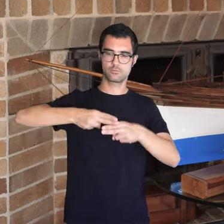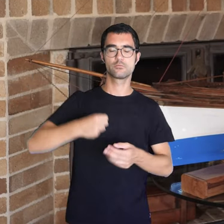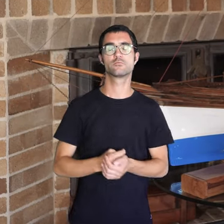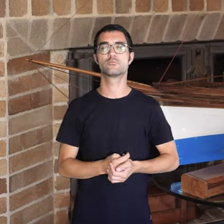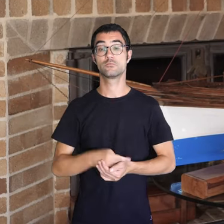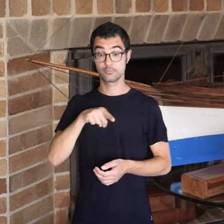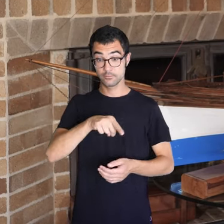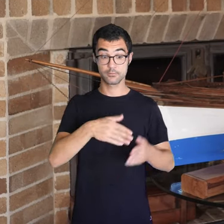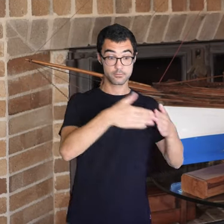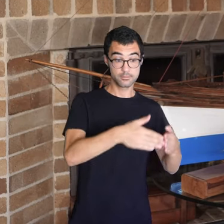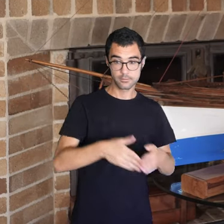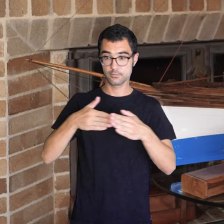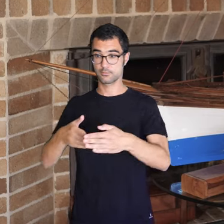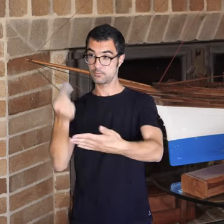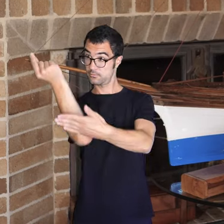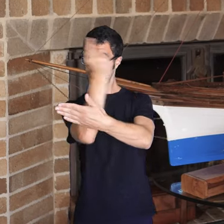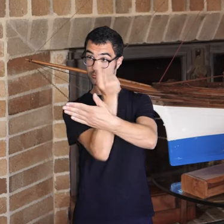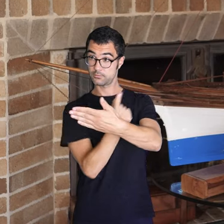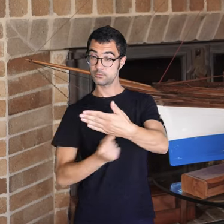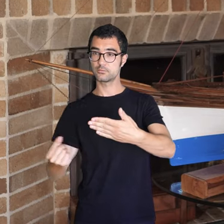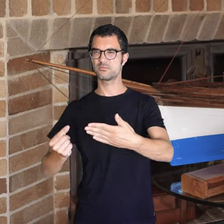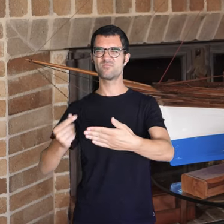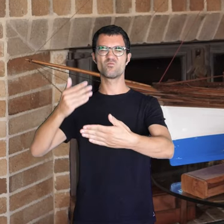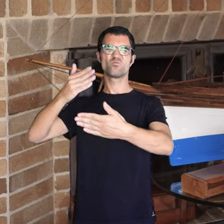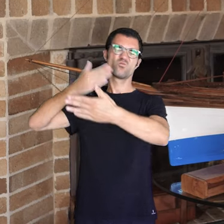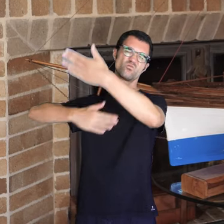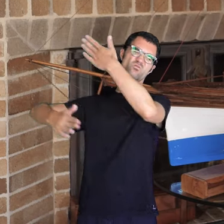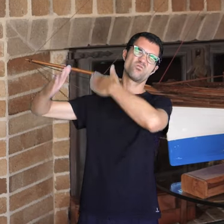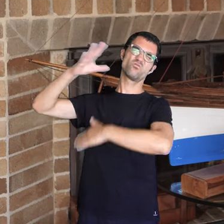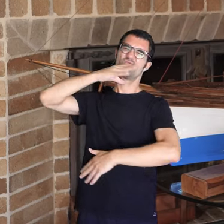fèrem damunt plantilles antigues